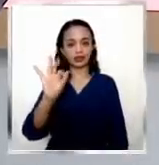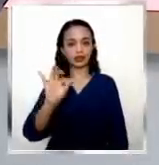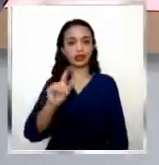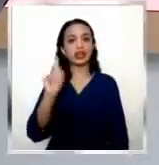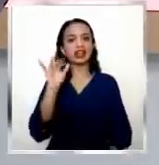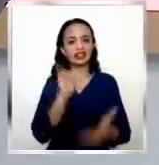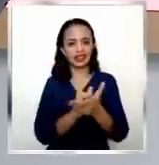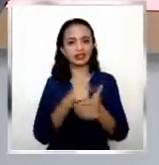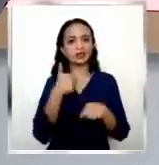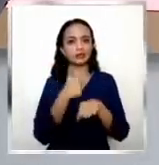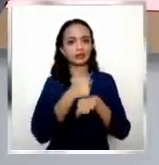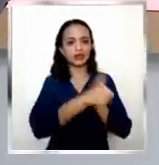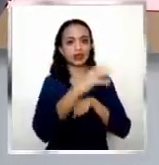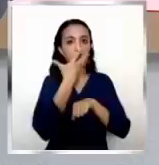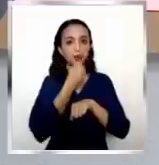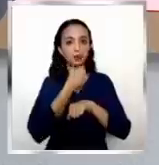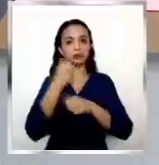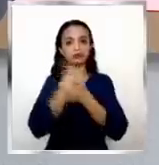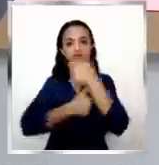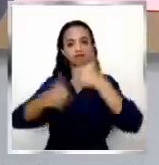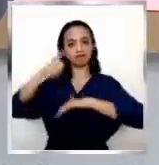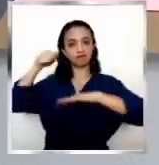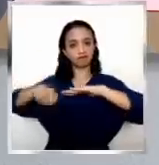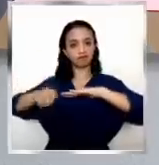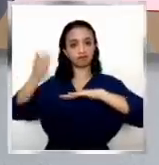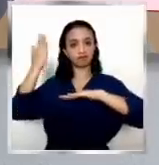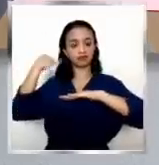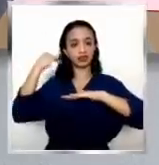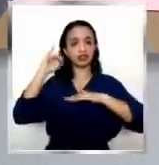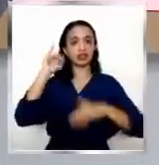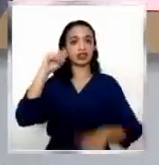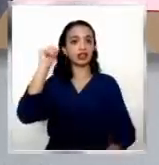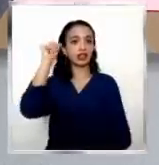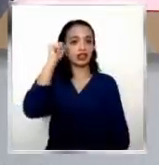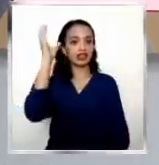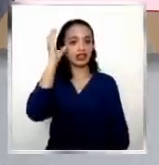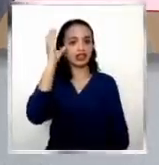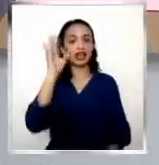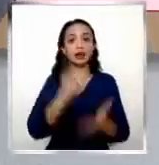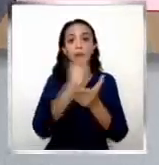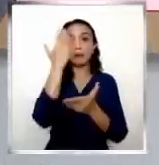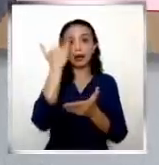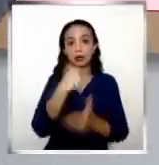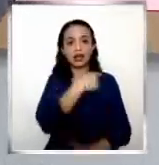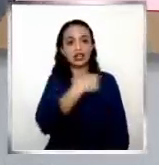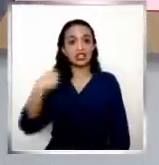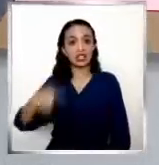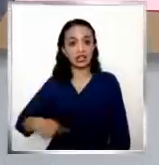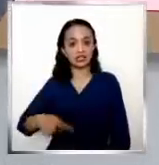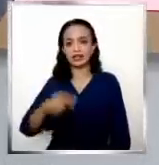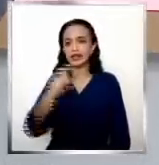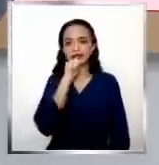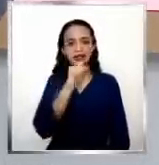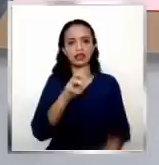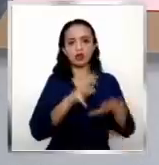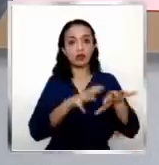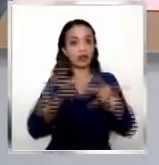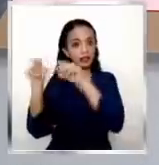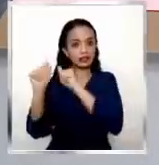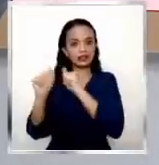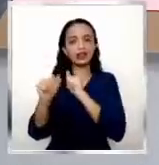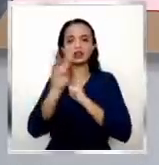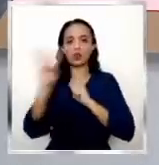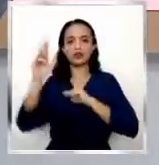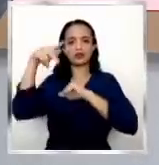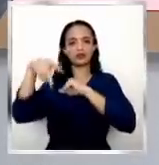Antonio Carpio kaya raw hindi umaalis sa mga Chinese vessels sa West Philippine Sea. Sa naturang kasunduan, pinayagan ng Pangulo ang mga Chino na